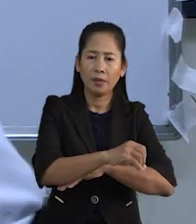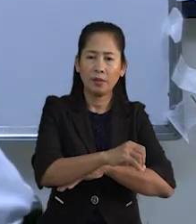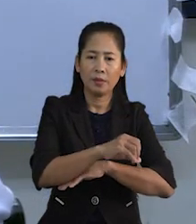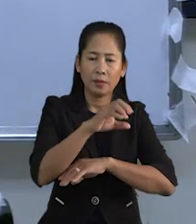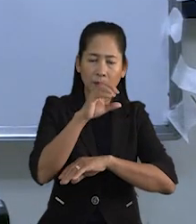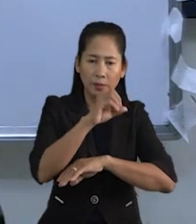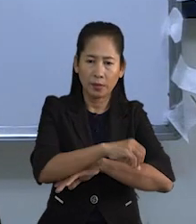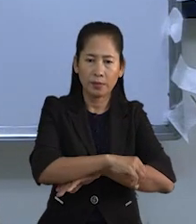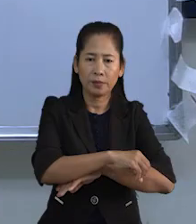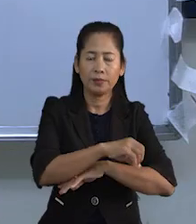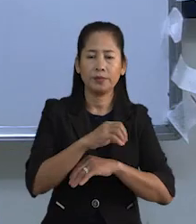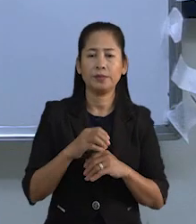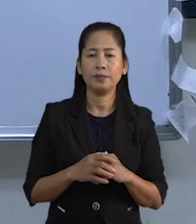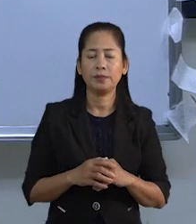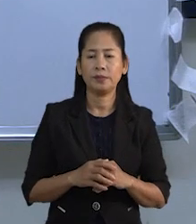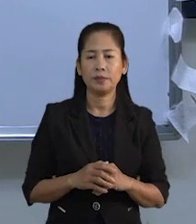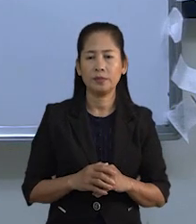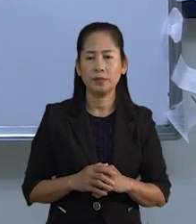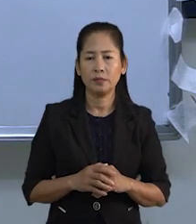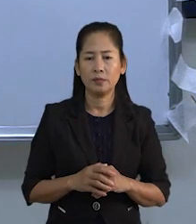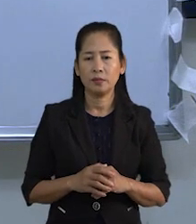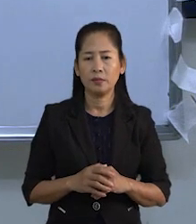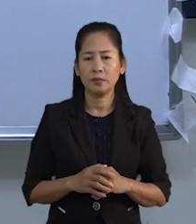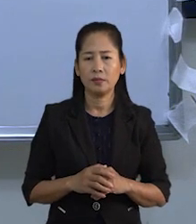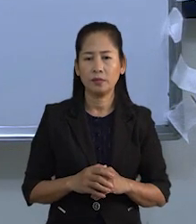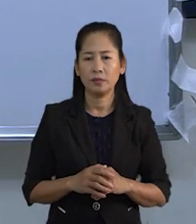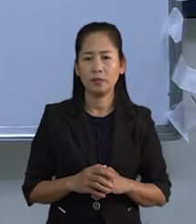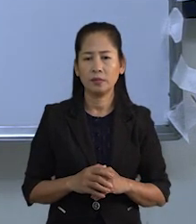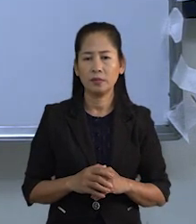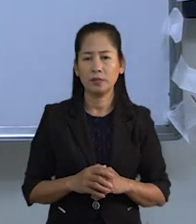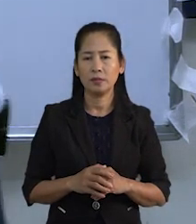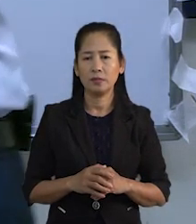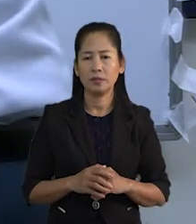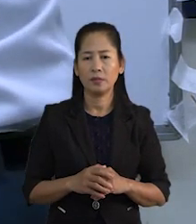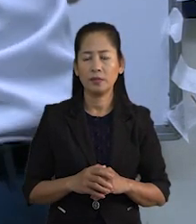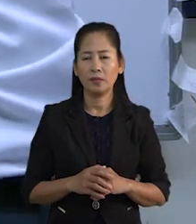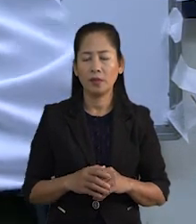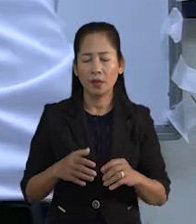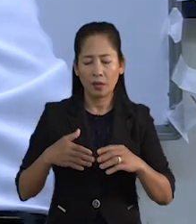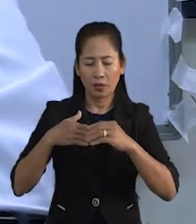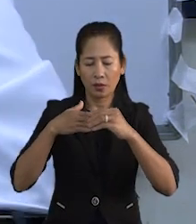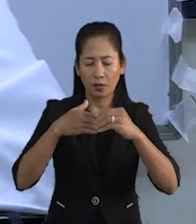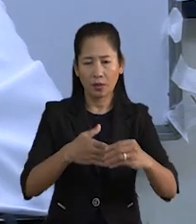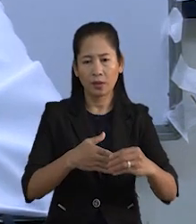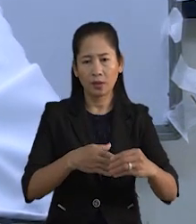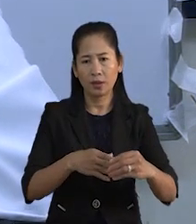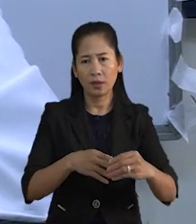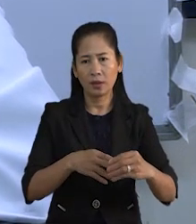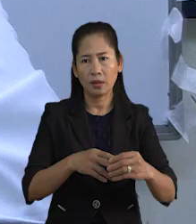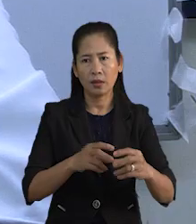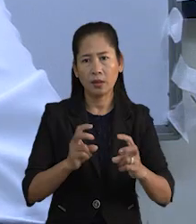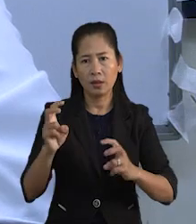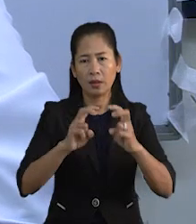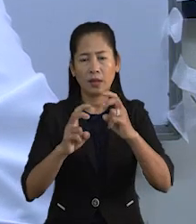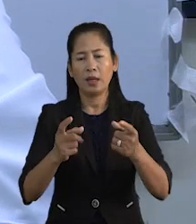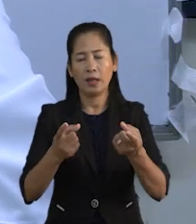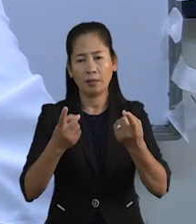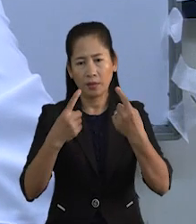ល់ពេលប្រលប់នាំគ្នាឡើងមក